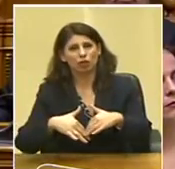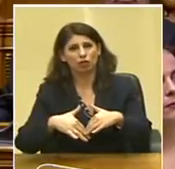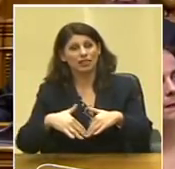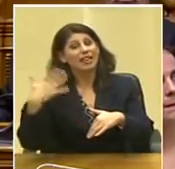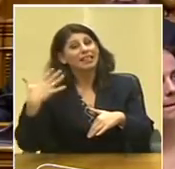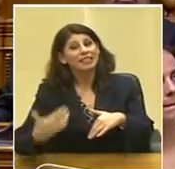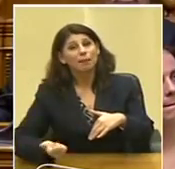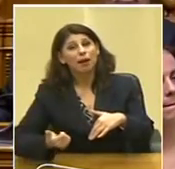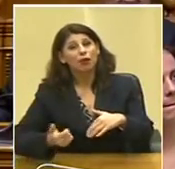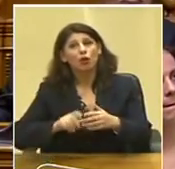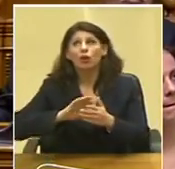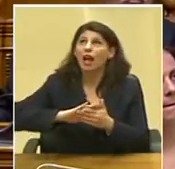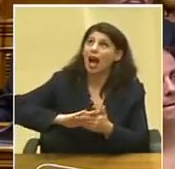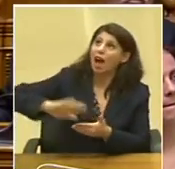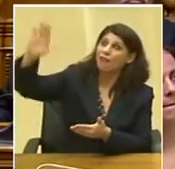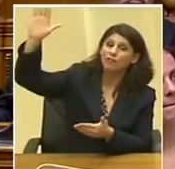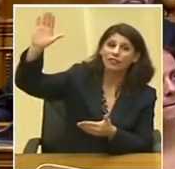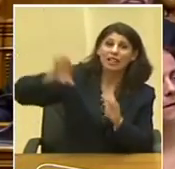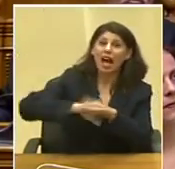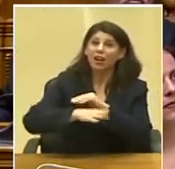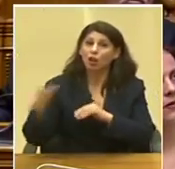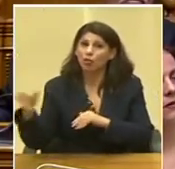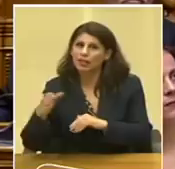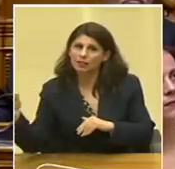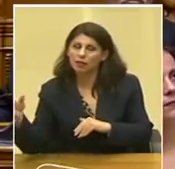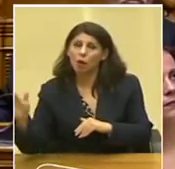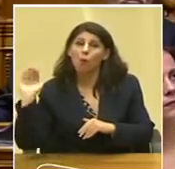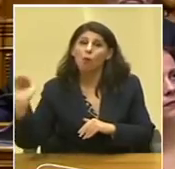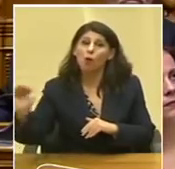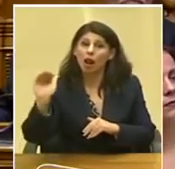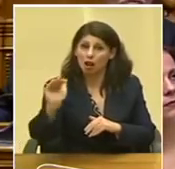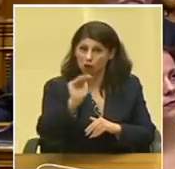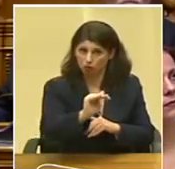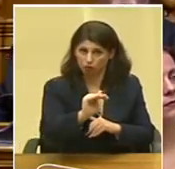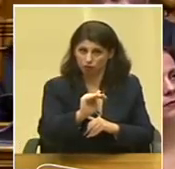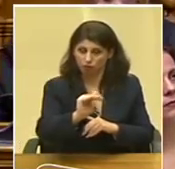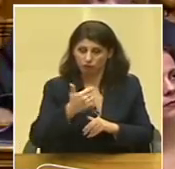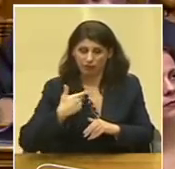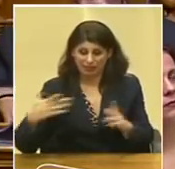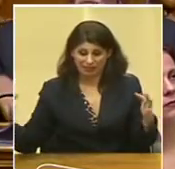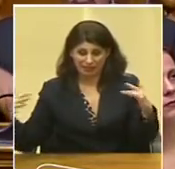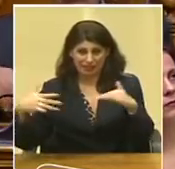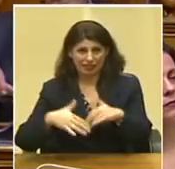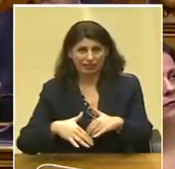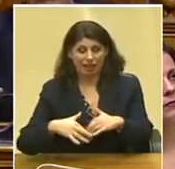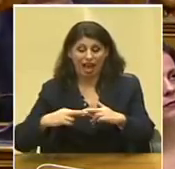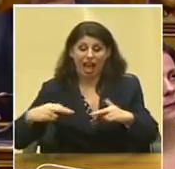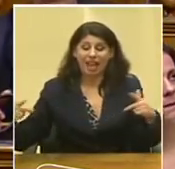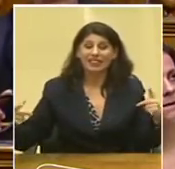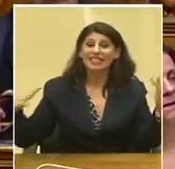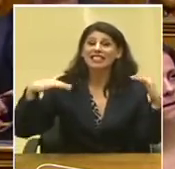υπάρχουν αφίσες ακροδεξιών οι οποίες καλούν στην συγκέντρωση, την αντισυγκέντρωση την